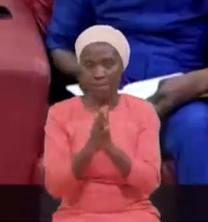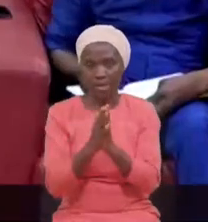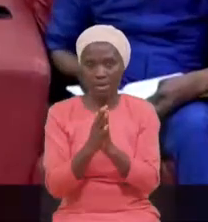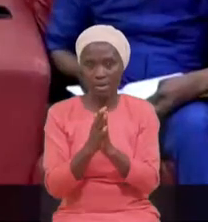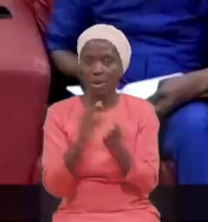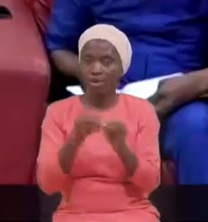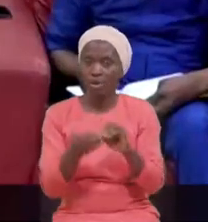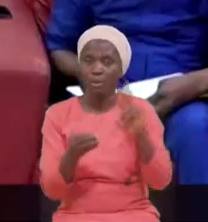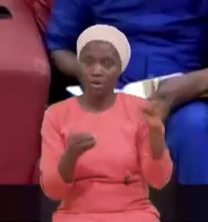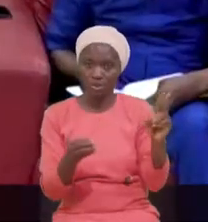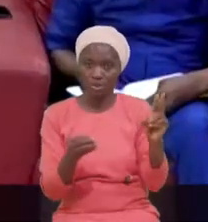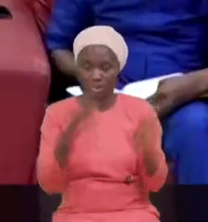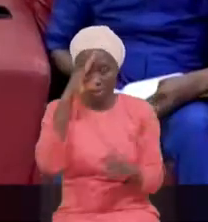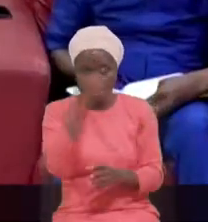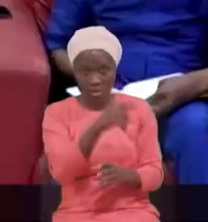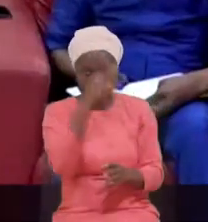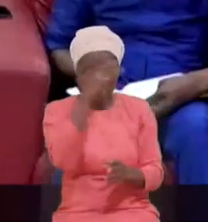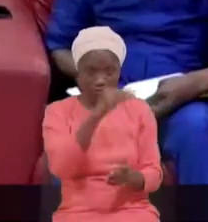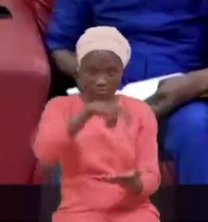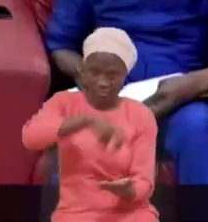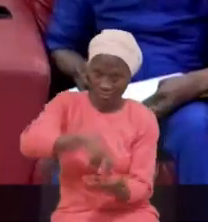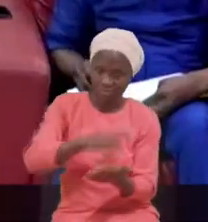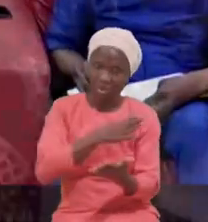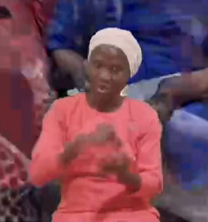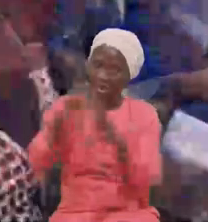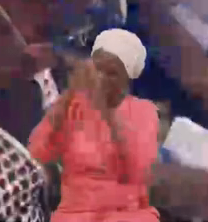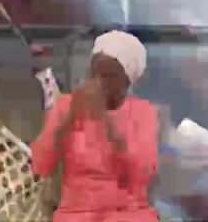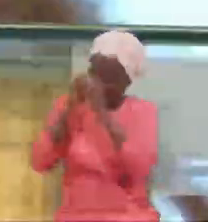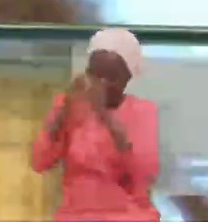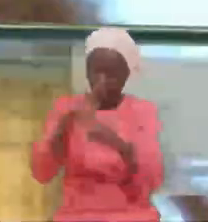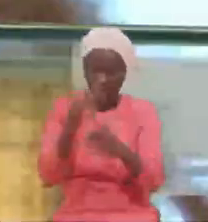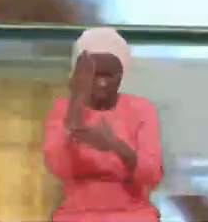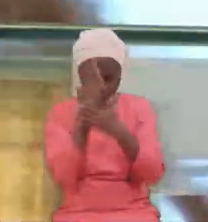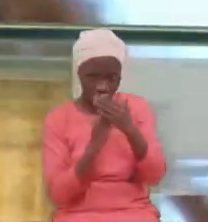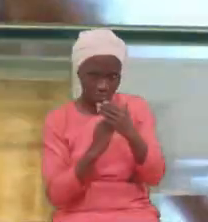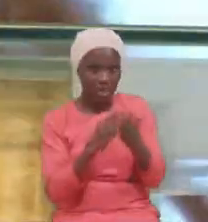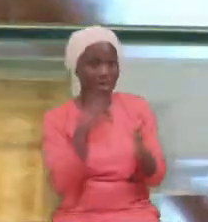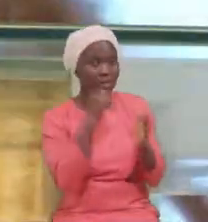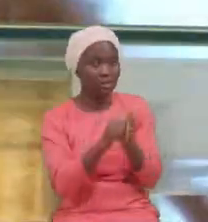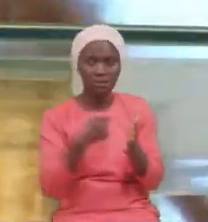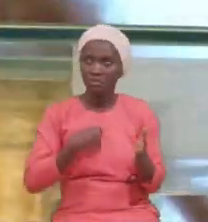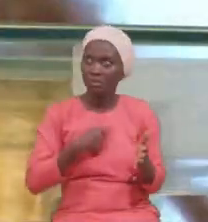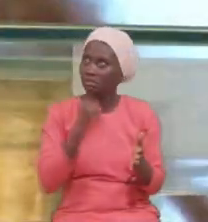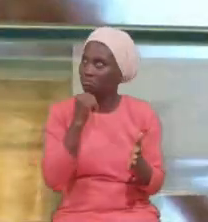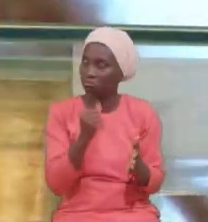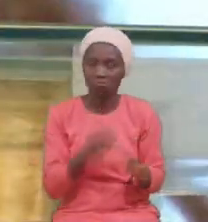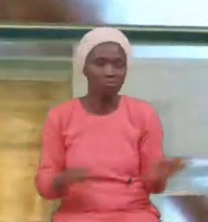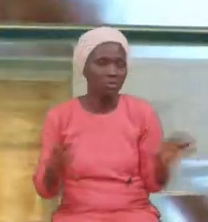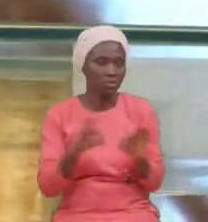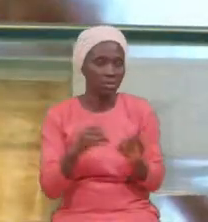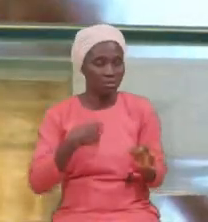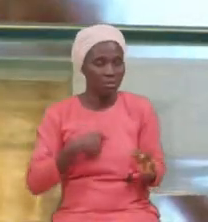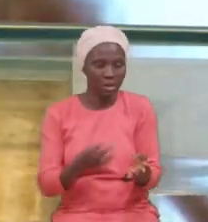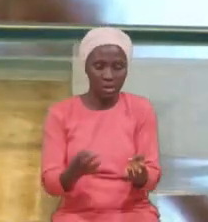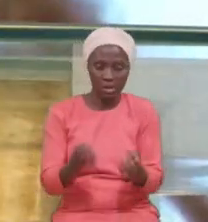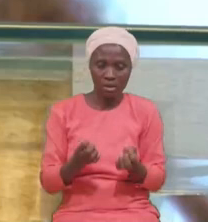fait. Deux, il s'est mis à genoux et il a adoré en toute humilité. Là, il dit, je ne